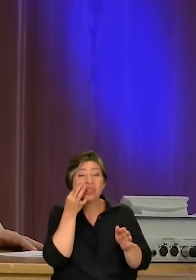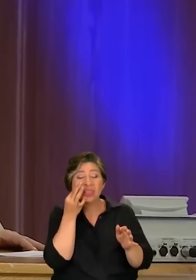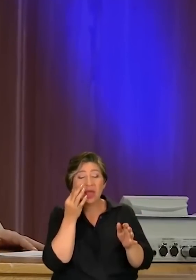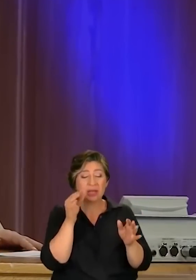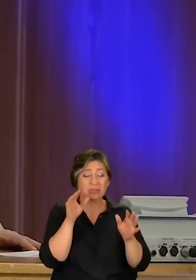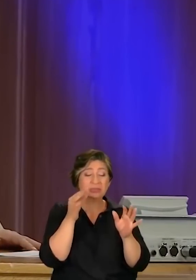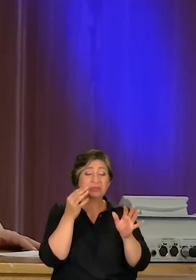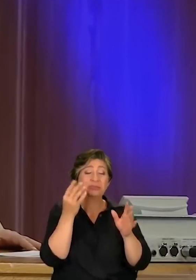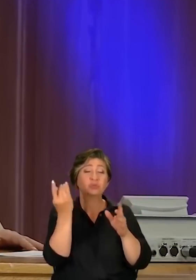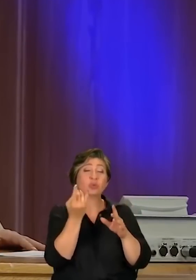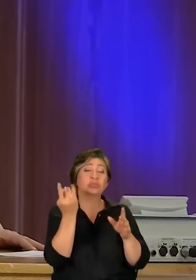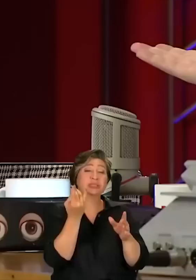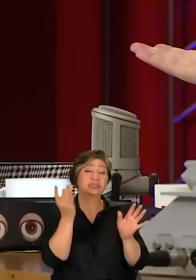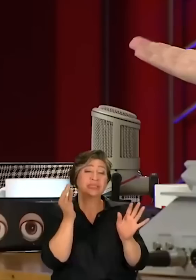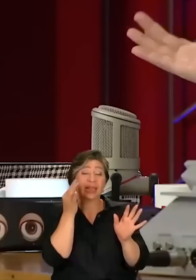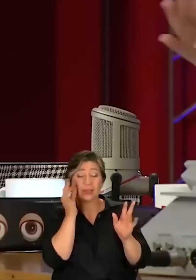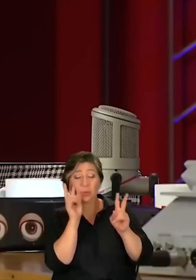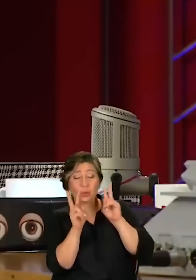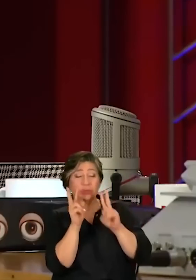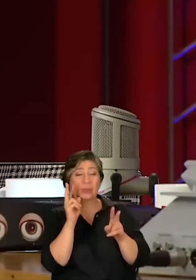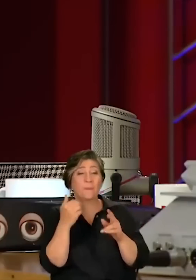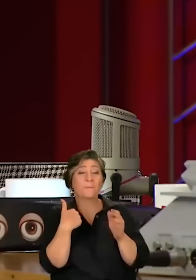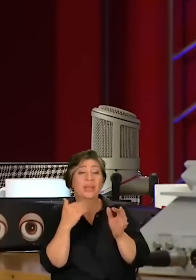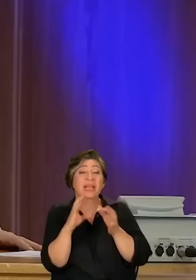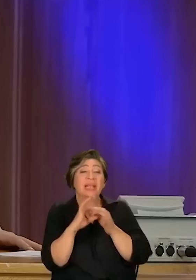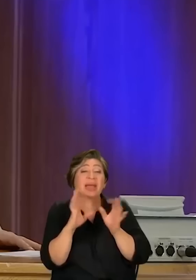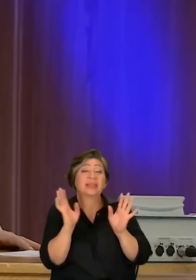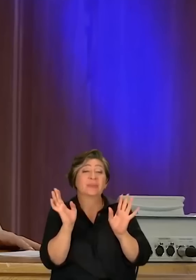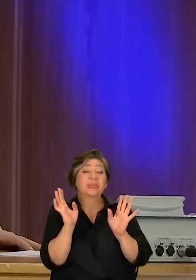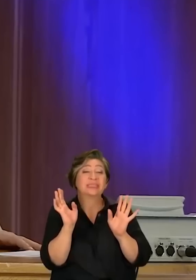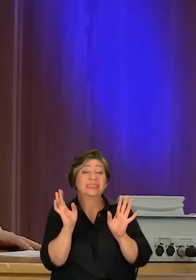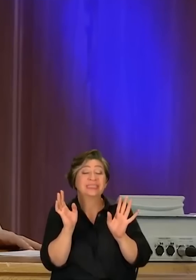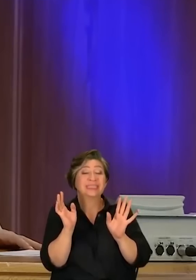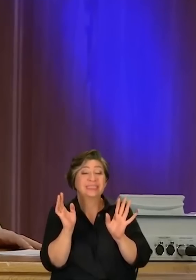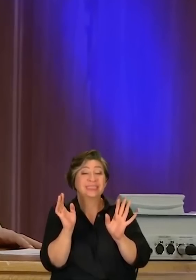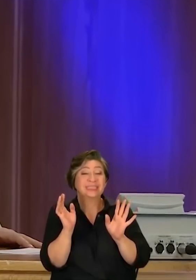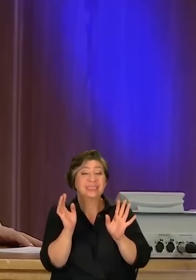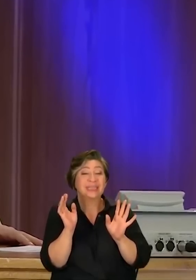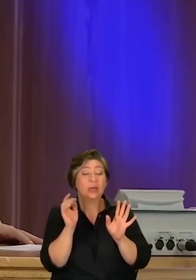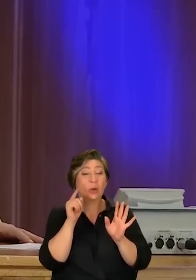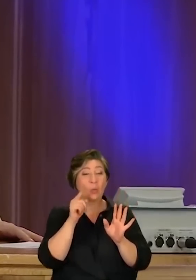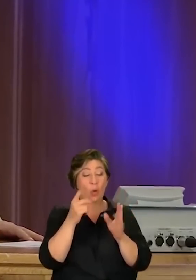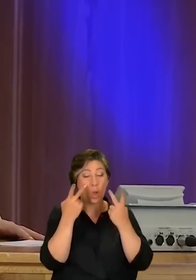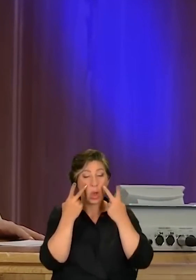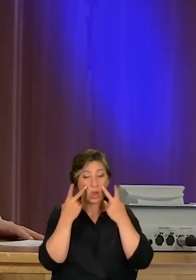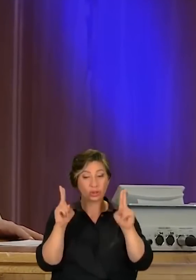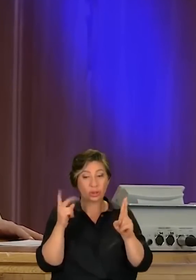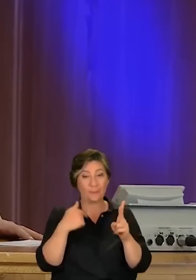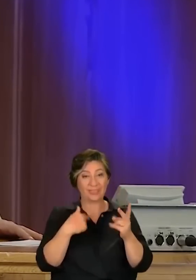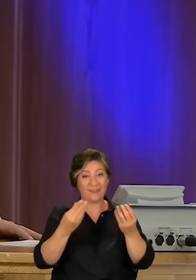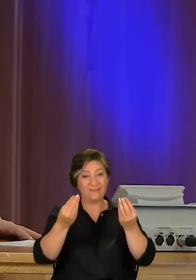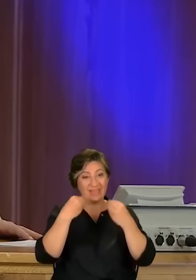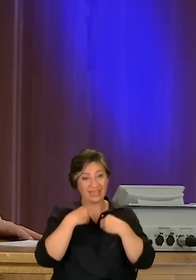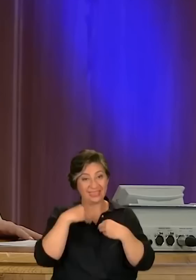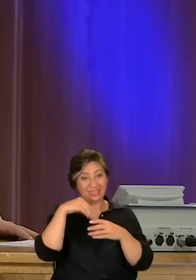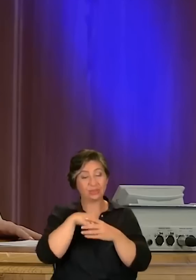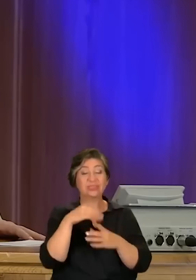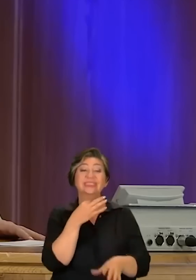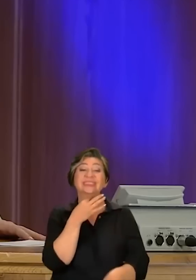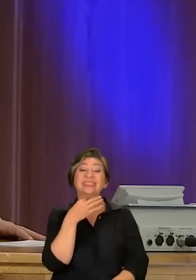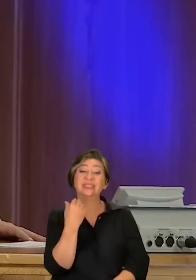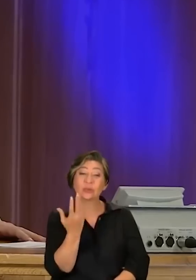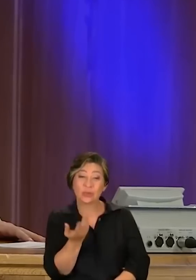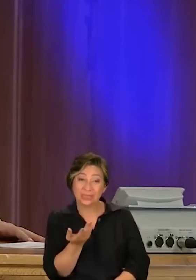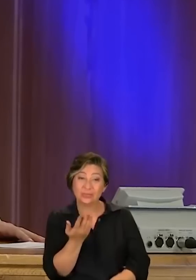çıplak dolaşırsın. O beni ilgilendirmez. Yani bu özgürlüğü bize verdiği için de